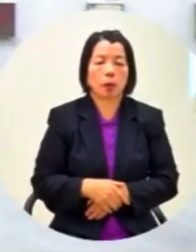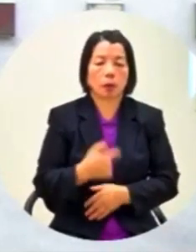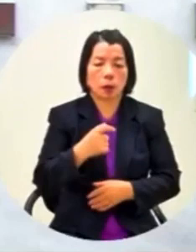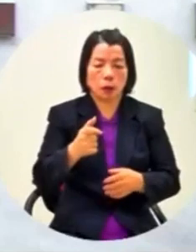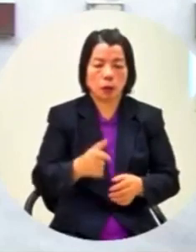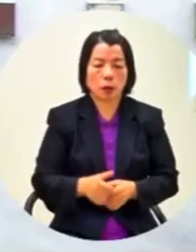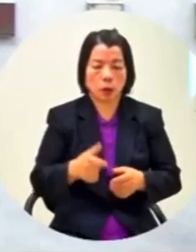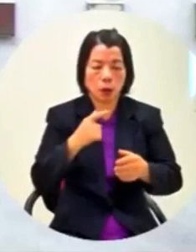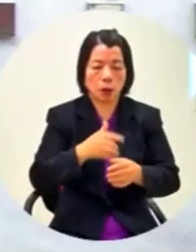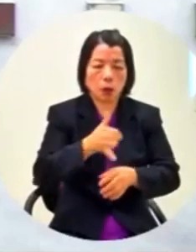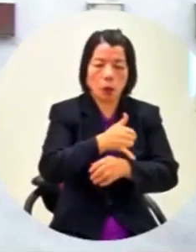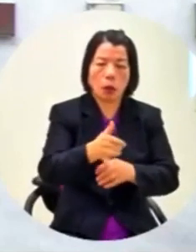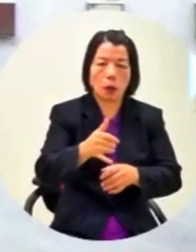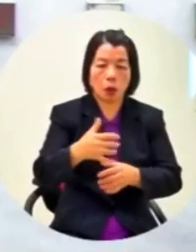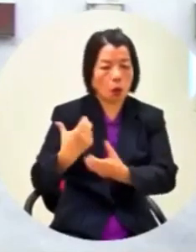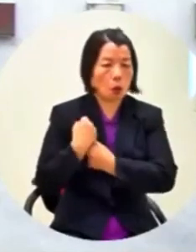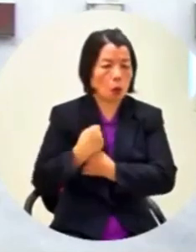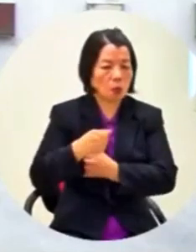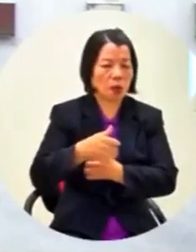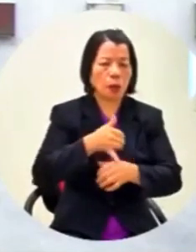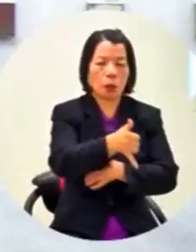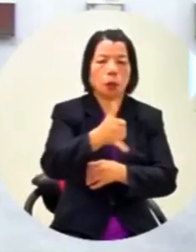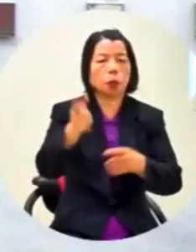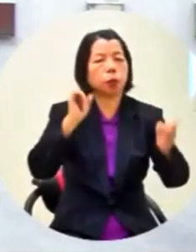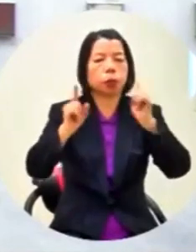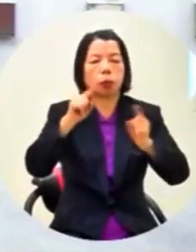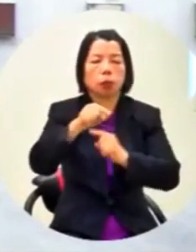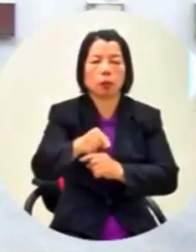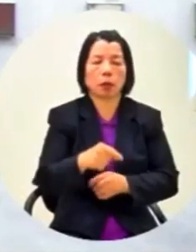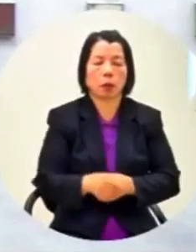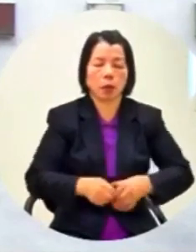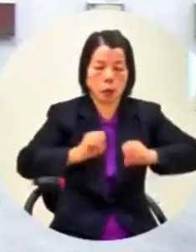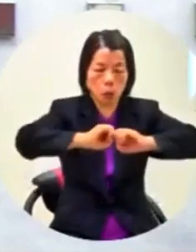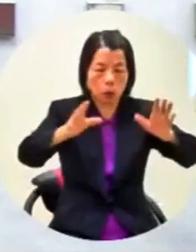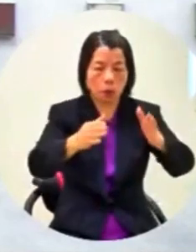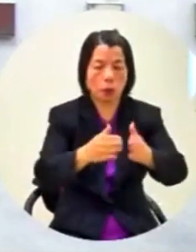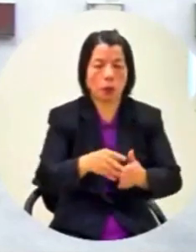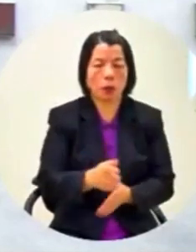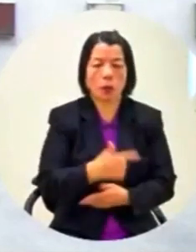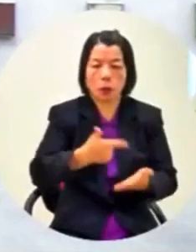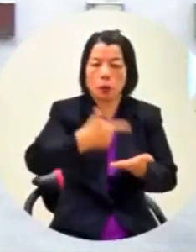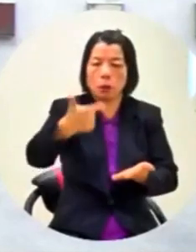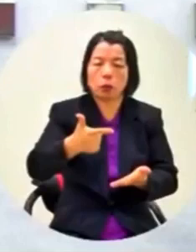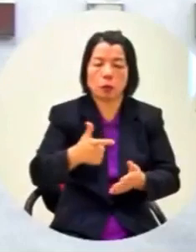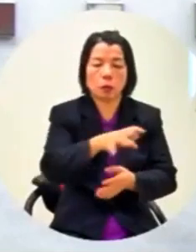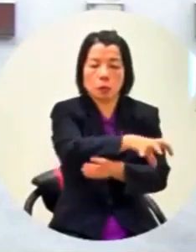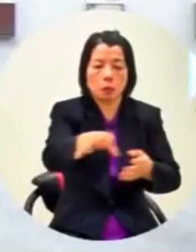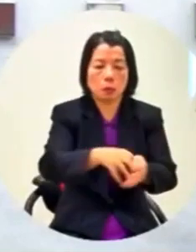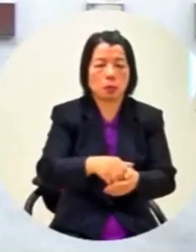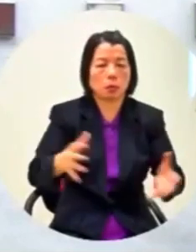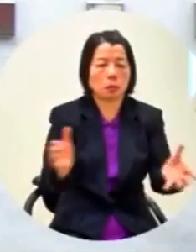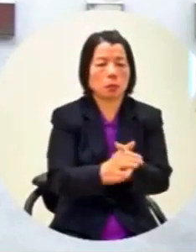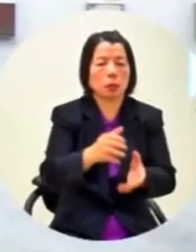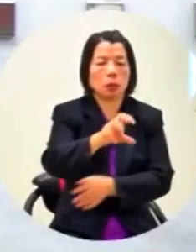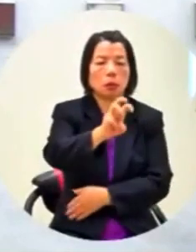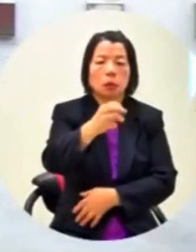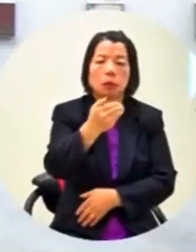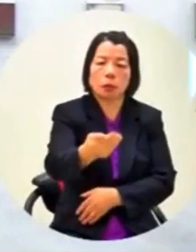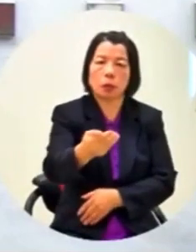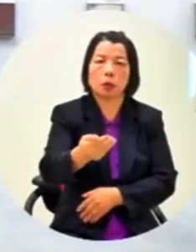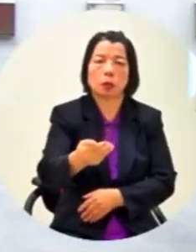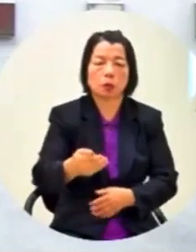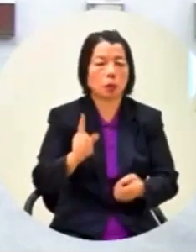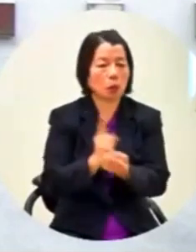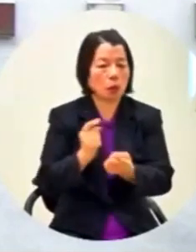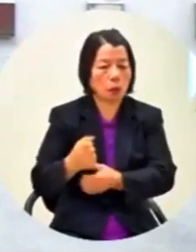迹，截至4月底，我们已经公布了6波共39处舰队确诊个案